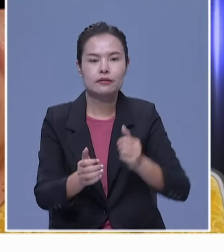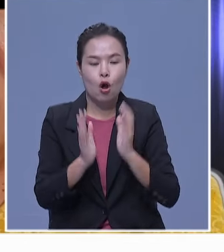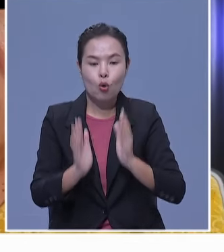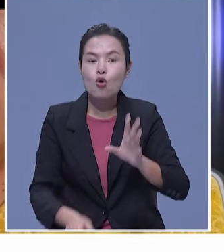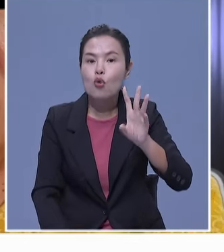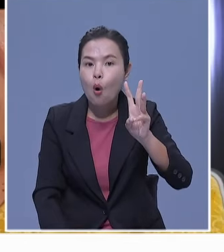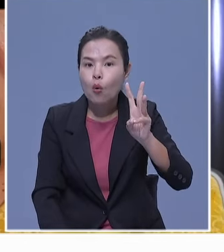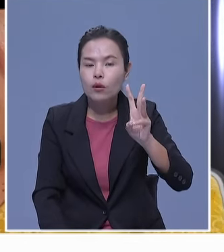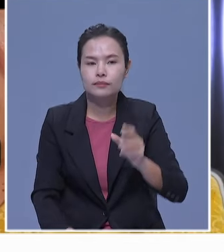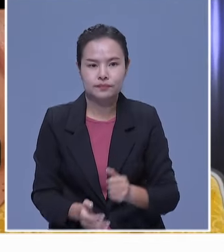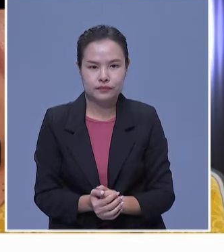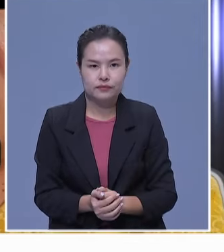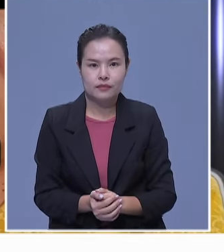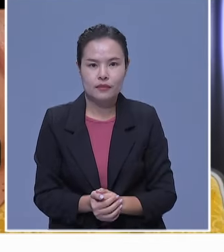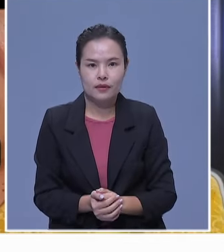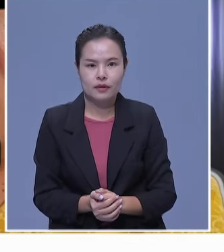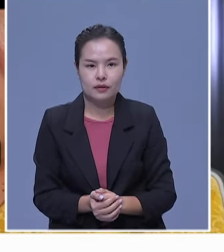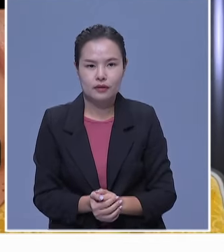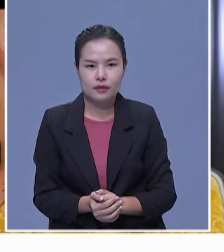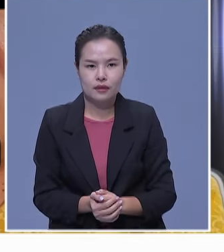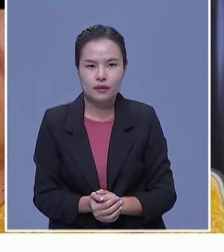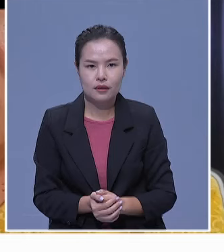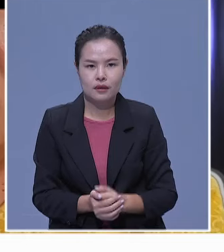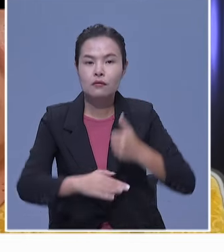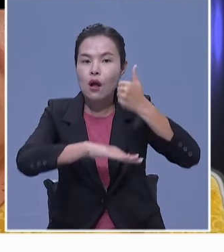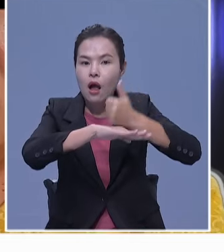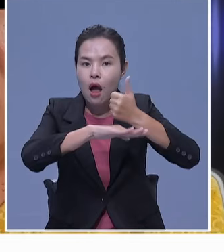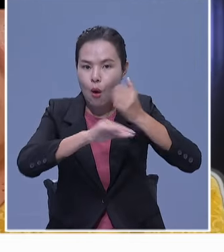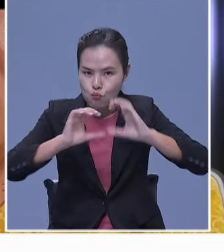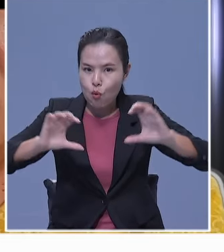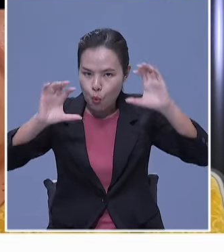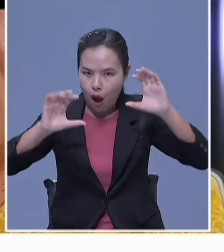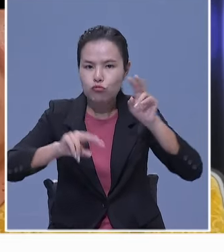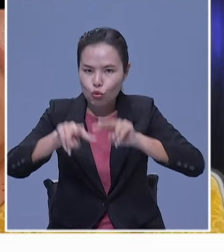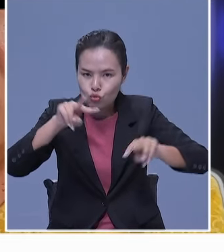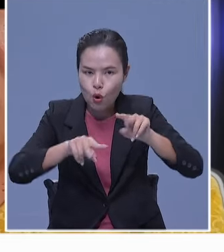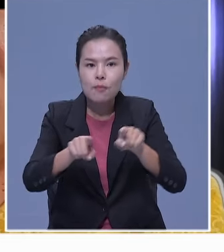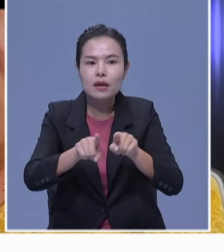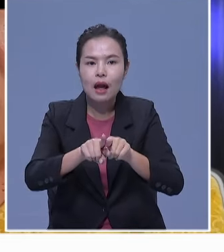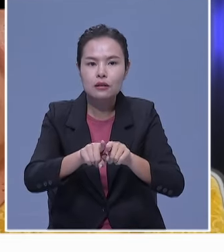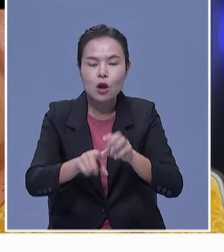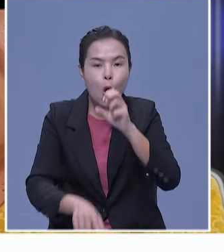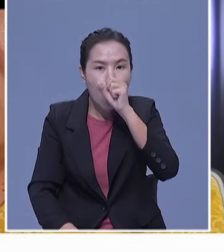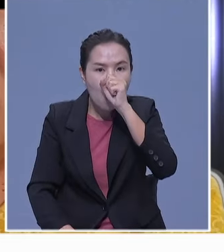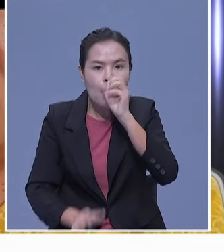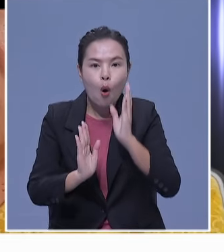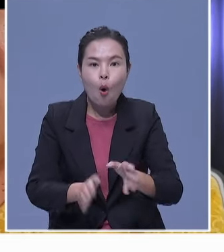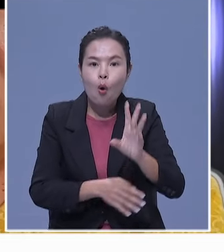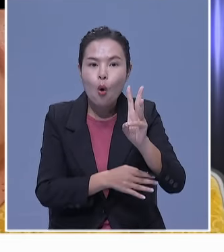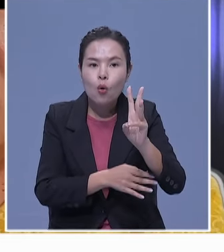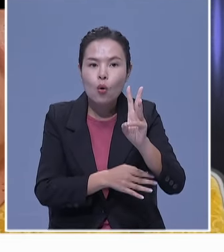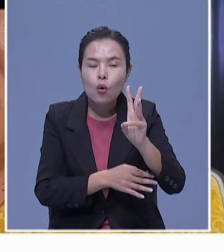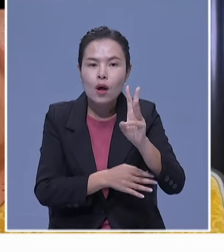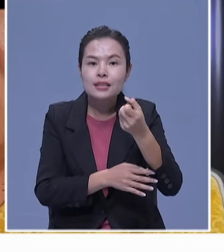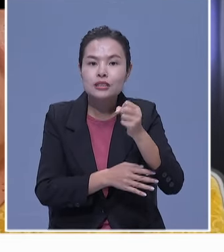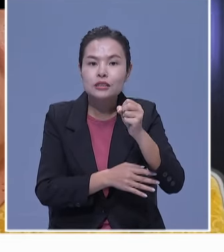า ะ ทีนี้มันใช่ทีนี้ผู้ว่าต้องดูแลผู้ว่าสักนิดนึง ค่ะได้ เดี๋ยวนี้เราทำกันเงียบๆนะ6คนเท่าไหร่นะ12ใช่ไหม